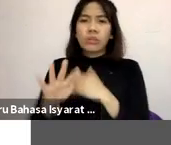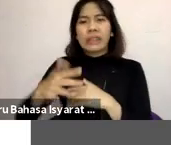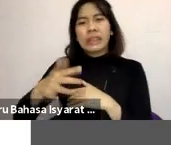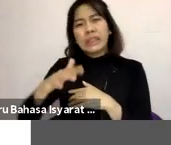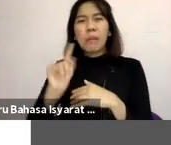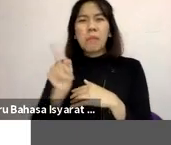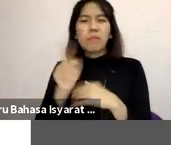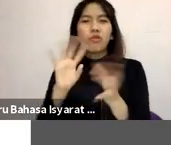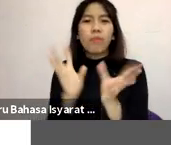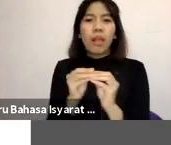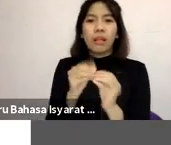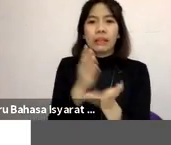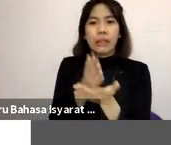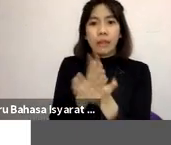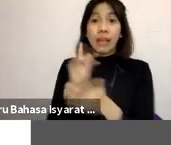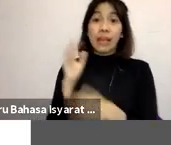seminar nasional